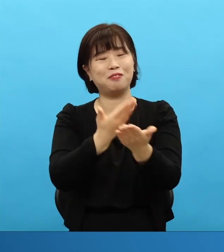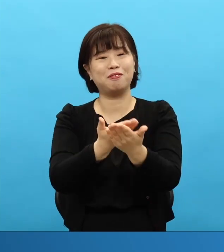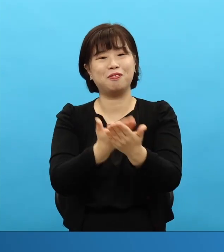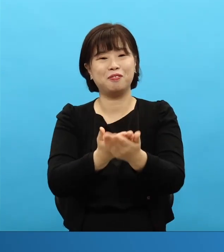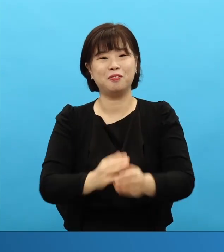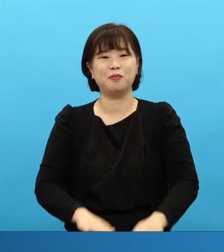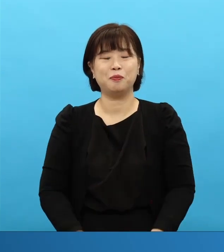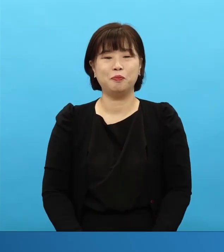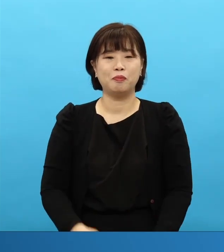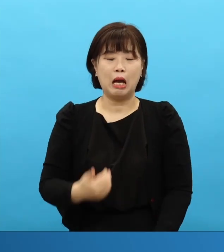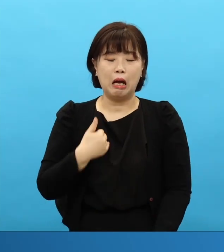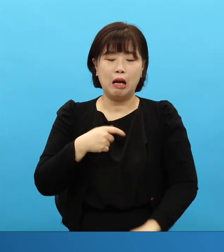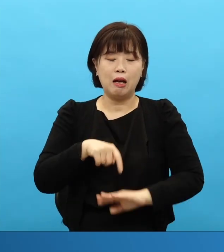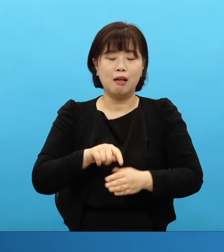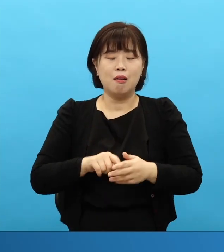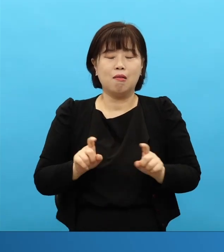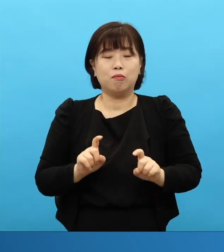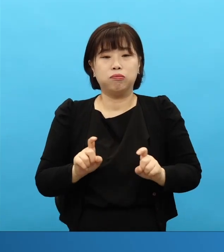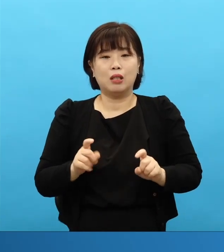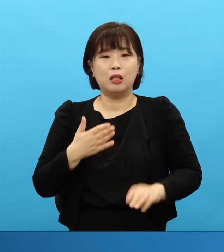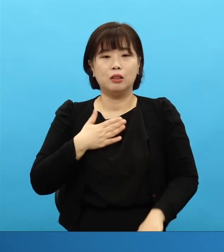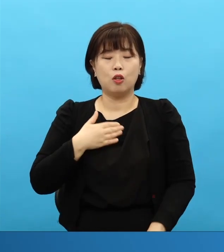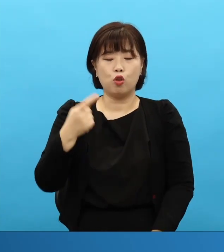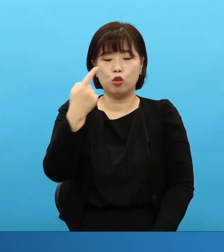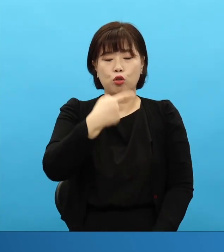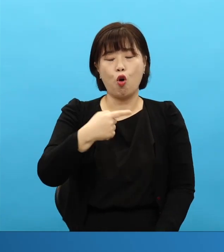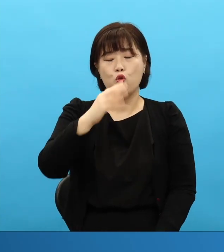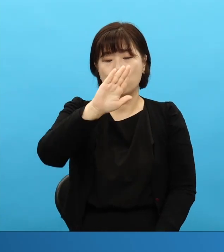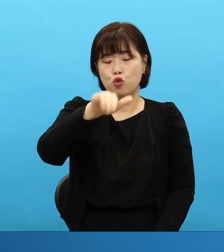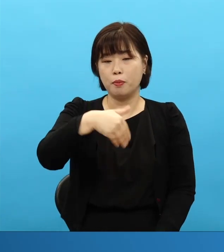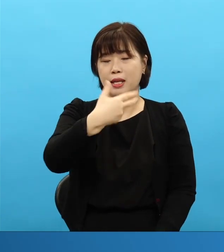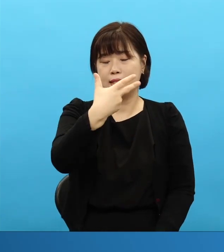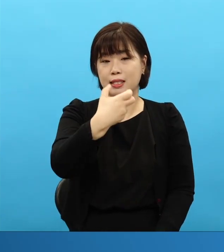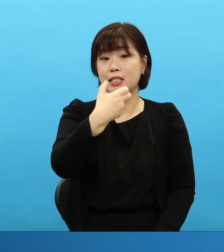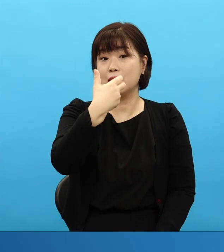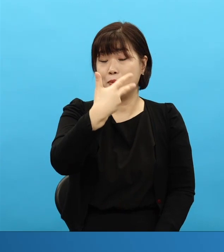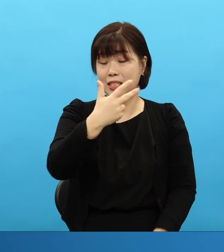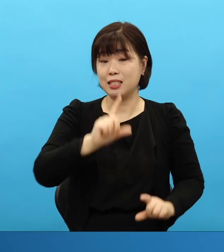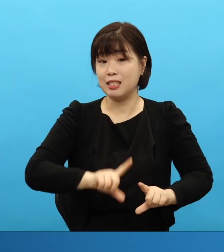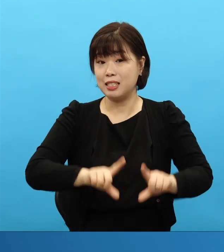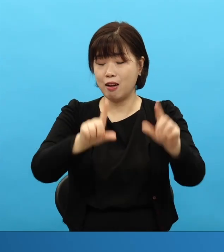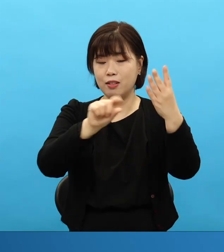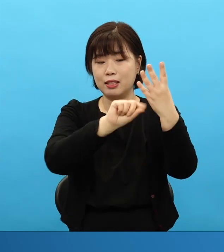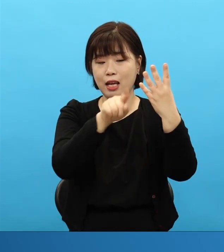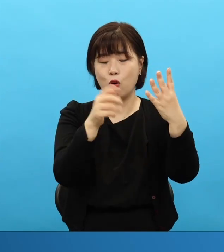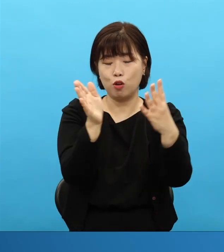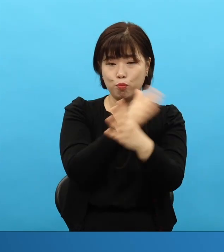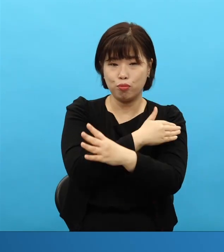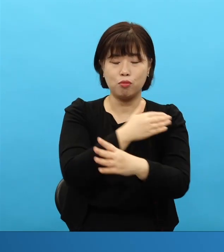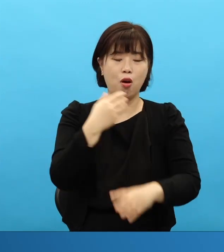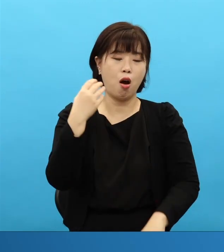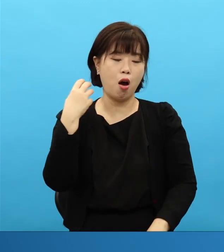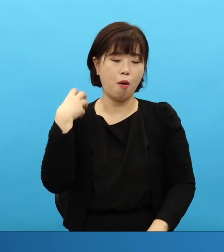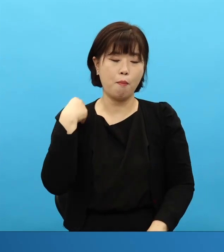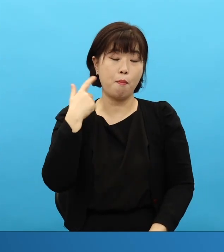예, 제가 1977년 4월부터 담임 전도사로 시작을 해서